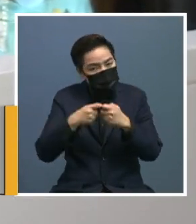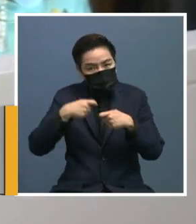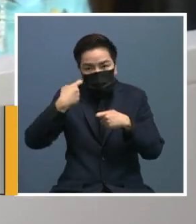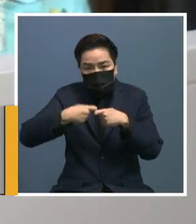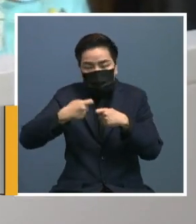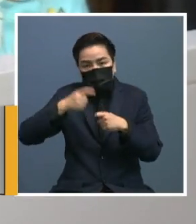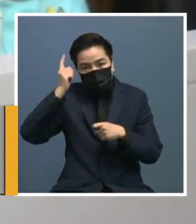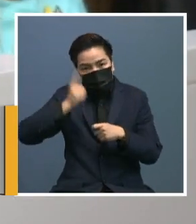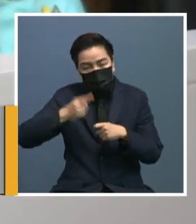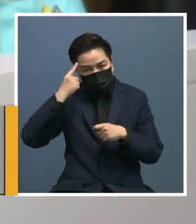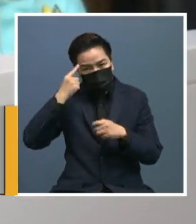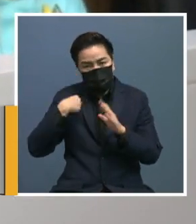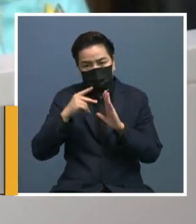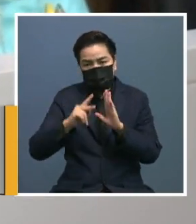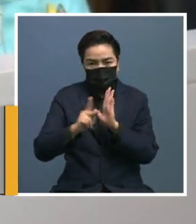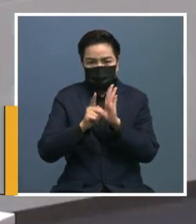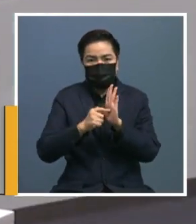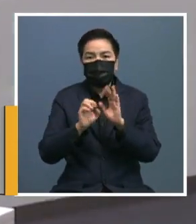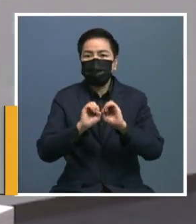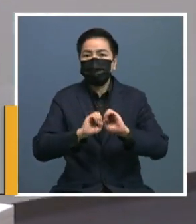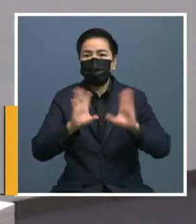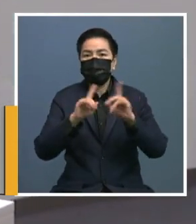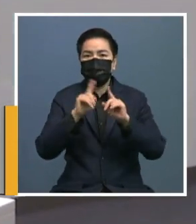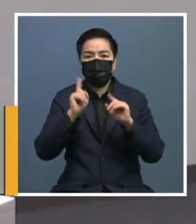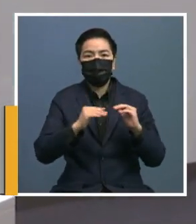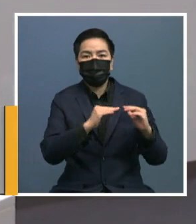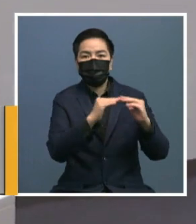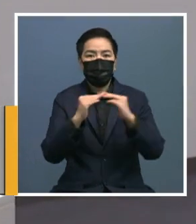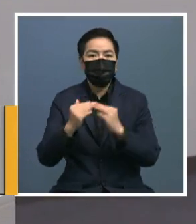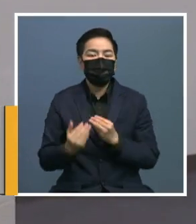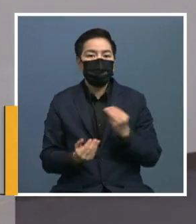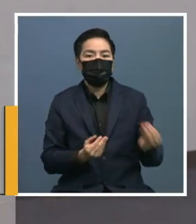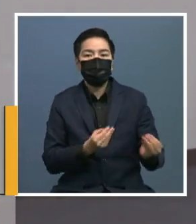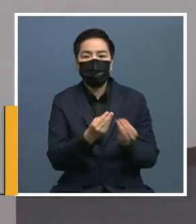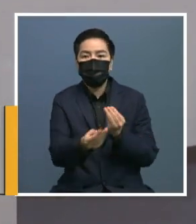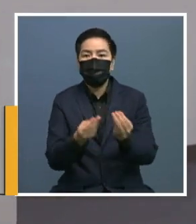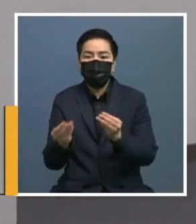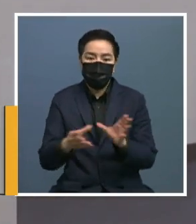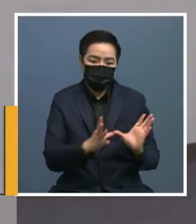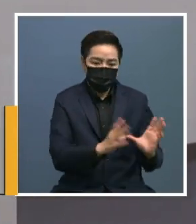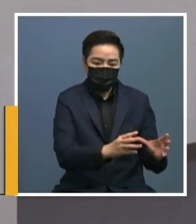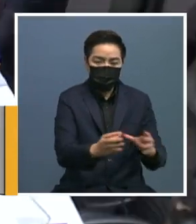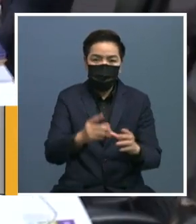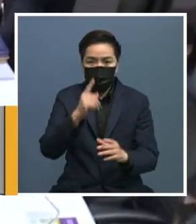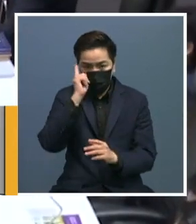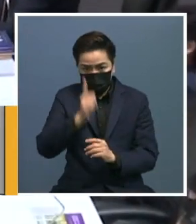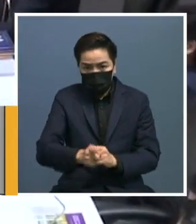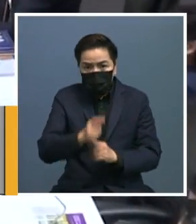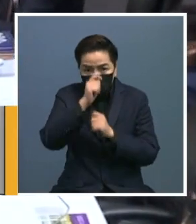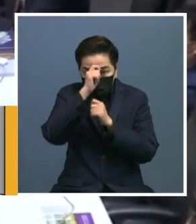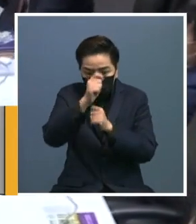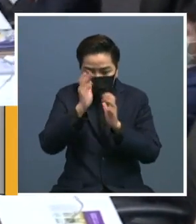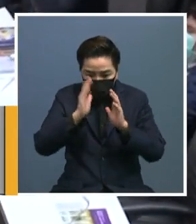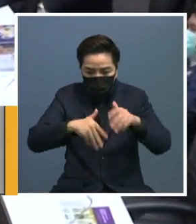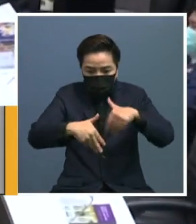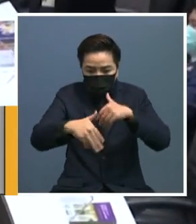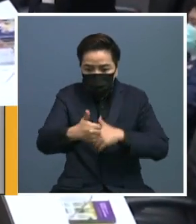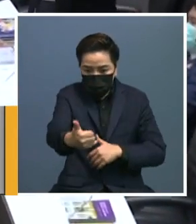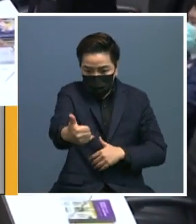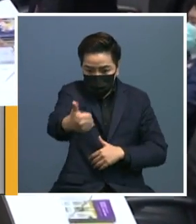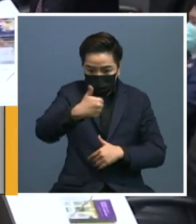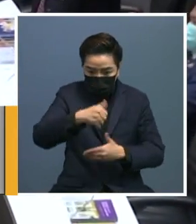จำเป็นต้องมีหลักเกณฑ์ที่ชัดเจนและเป็นคำตอบพรรคการเมืองรวมถึงเคารพ 1 10 1เสียงของประชาชน